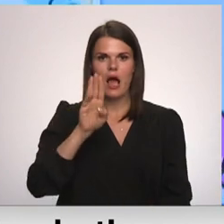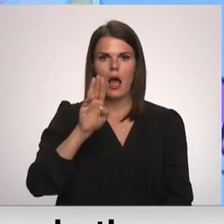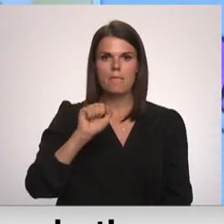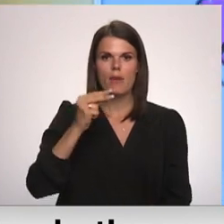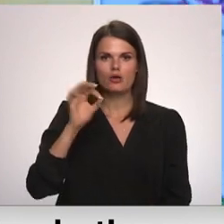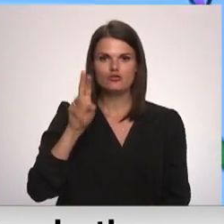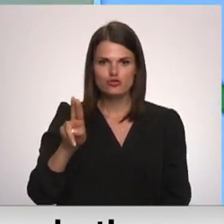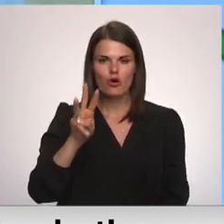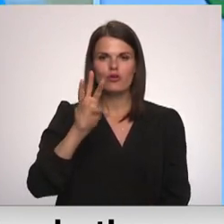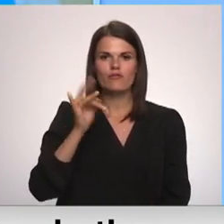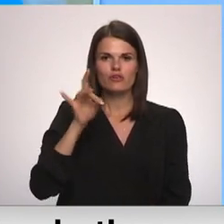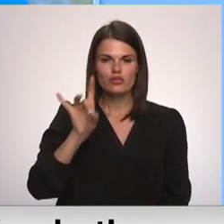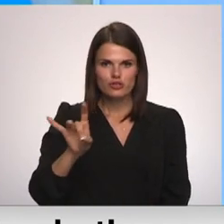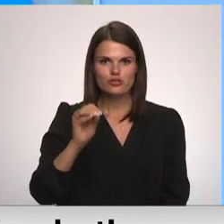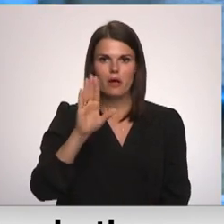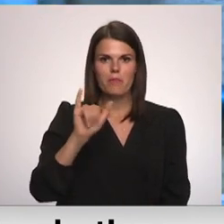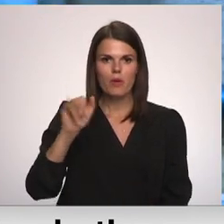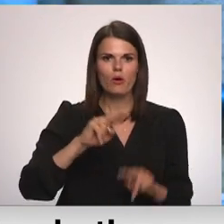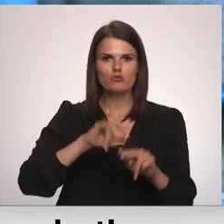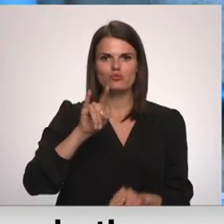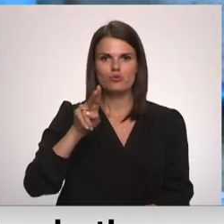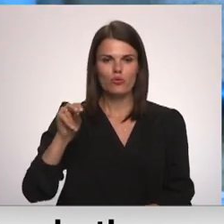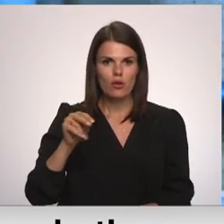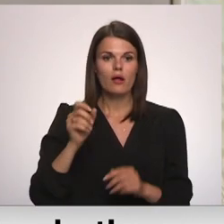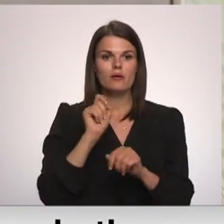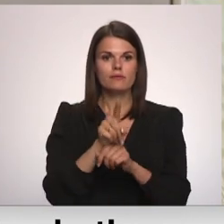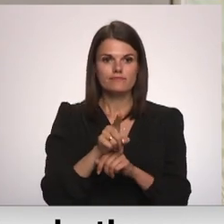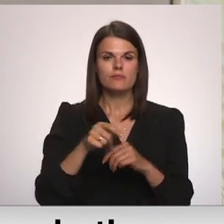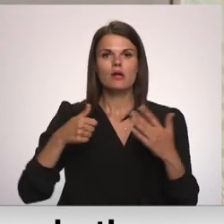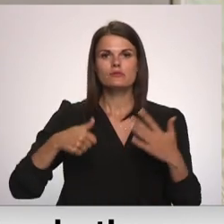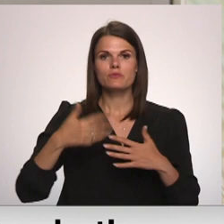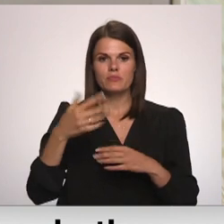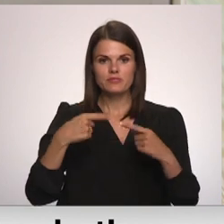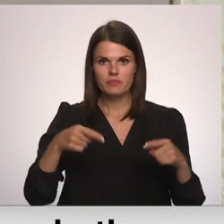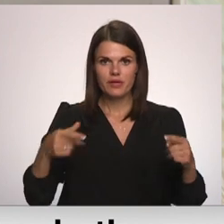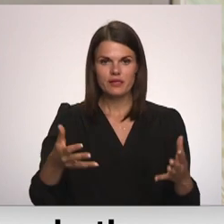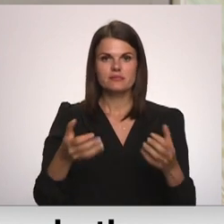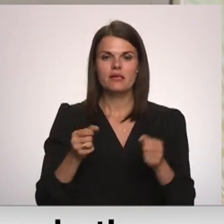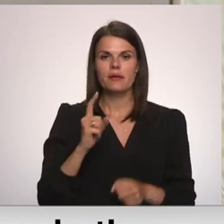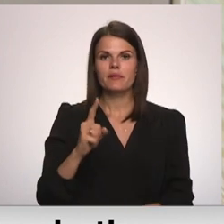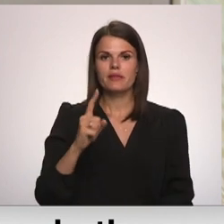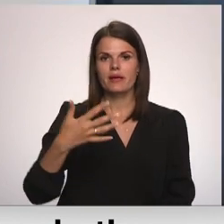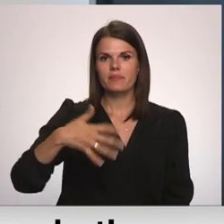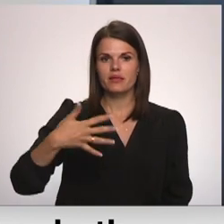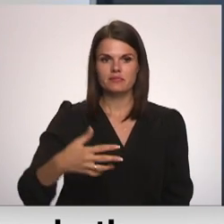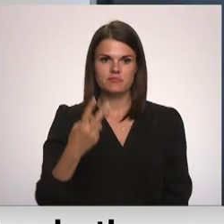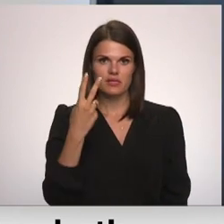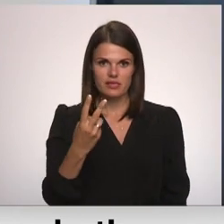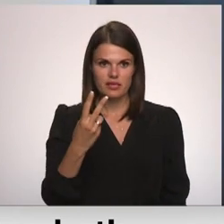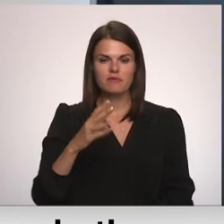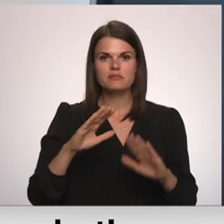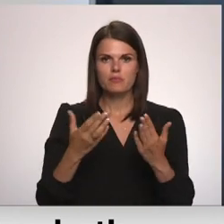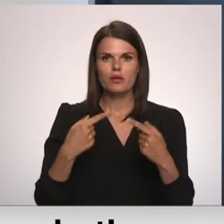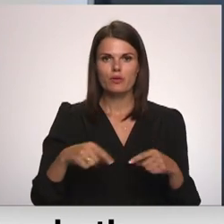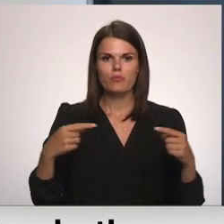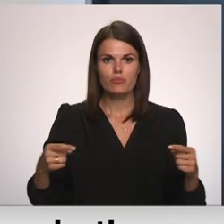un Joom. Tomēr pasūtot 62 preces, saņemtas tikai 52, stāsta patērētāja tiesību aizsardzības centrā. Tomēr